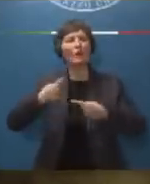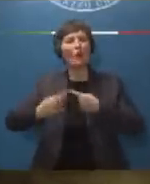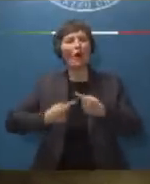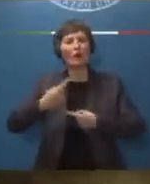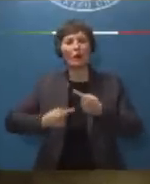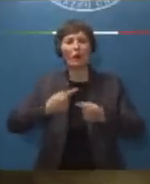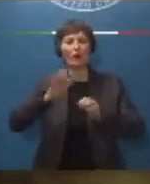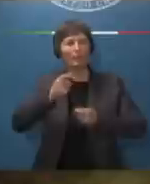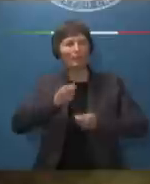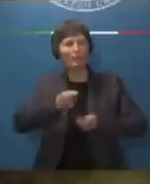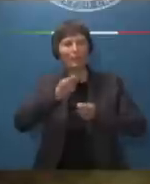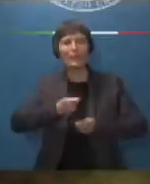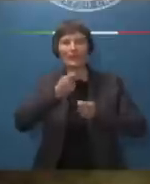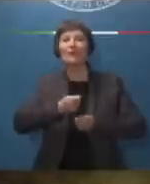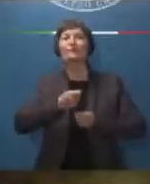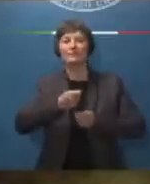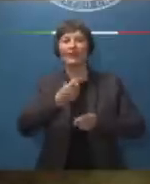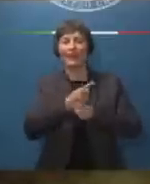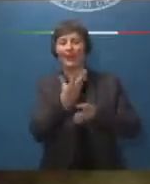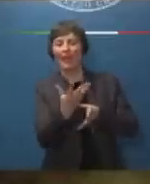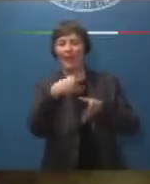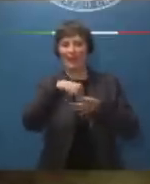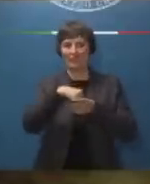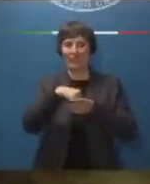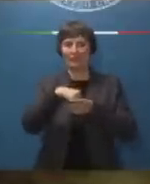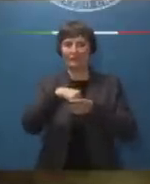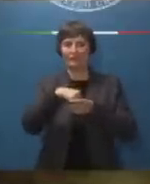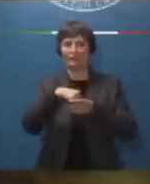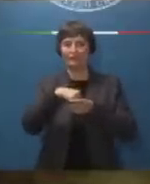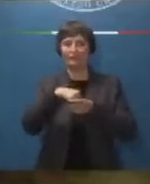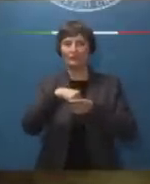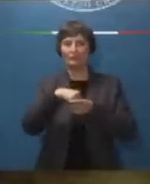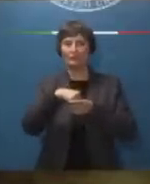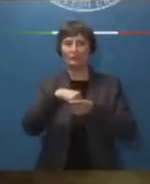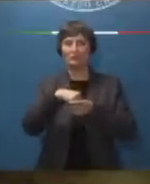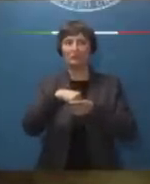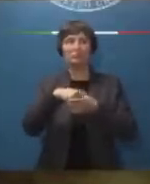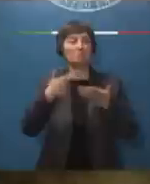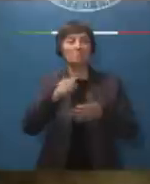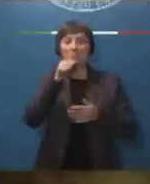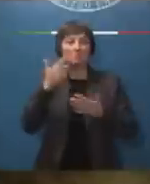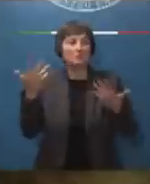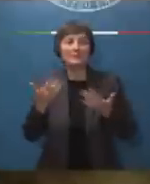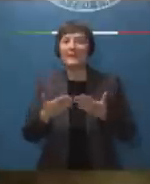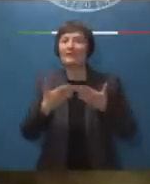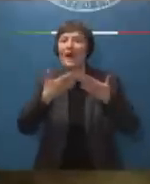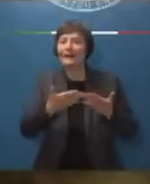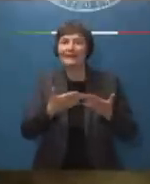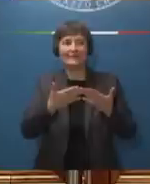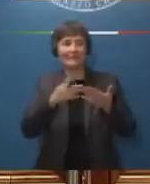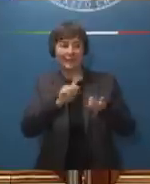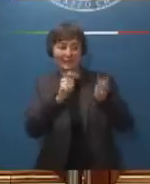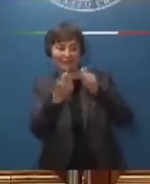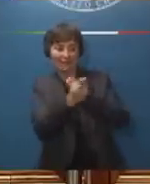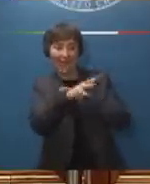la progressiva integrazione di Kiev nell'Unione Europea compresa l'assistenza che dovesse essere richiesta per la riforma che sono